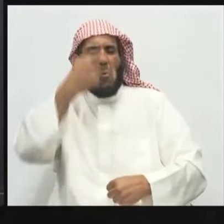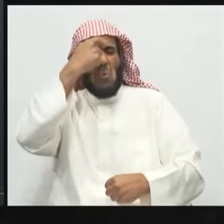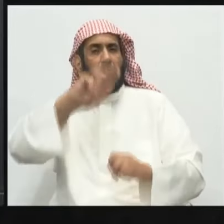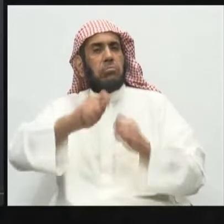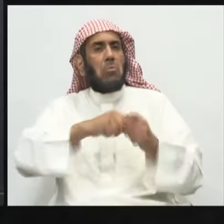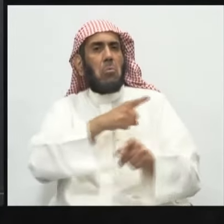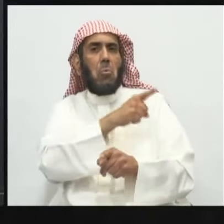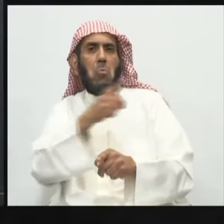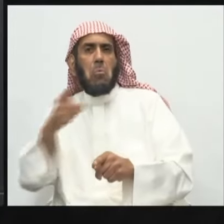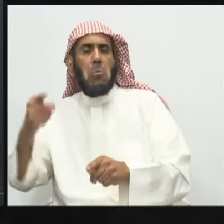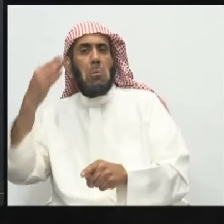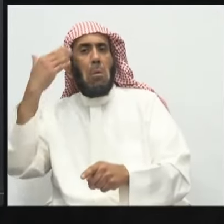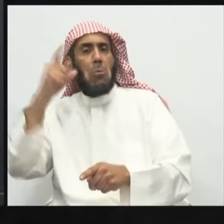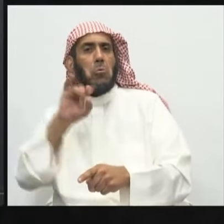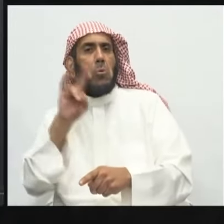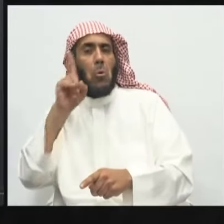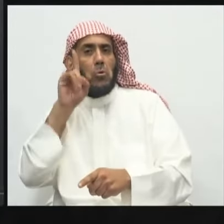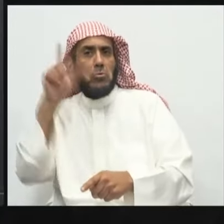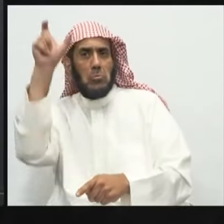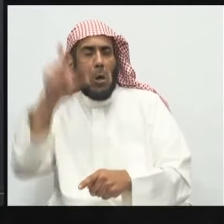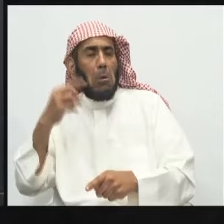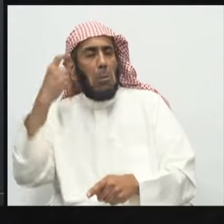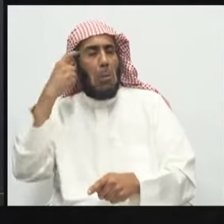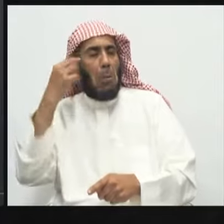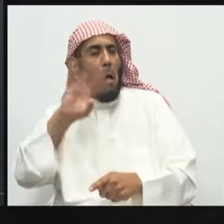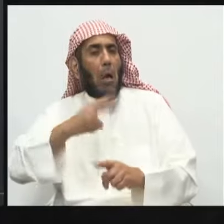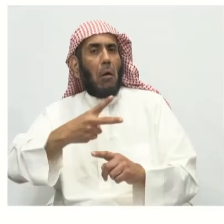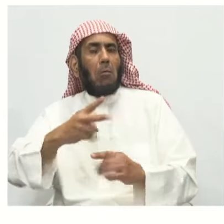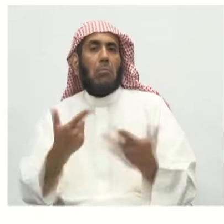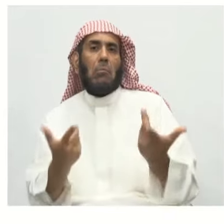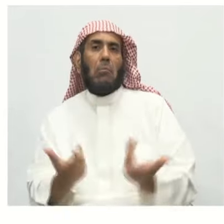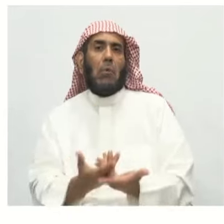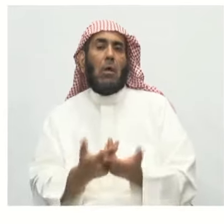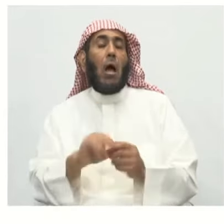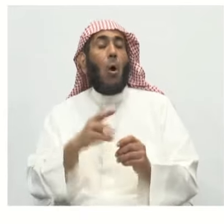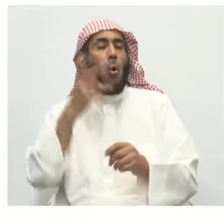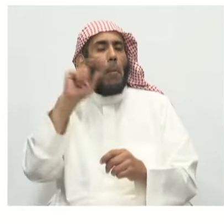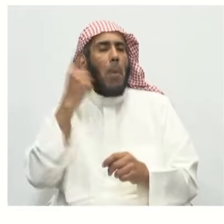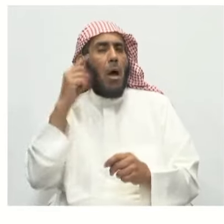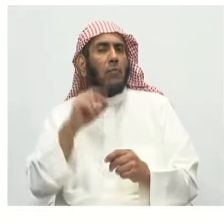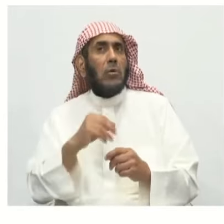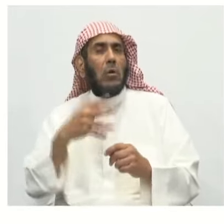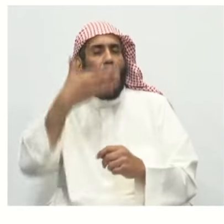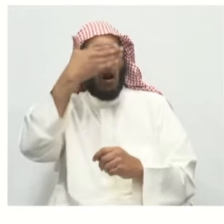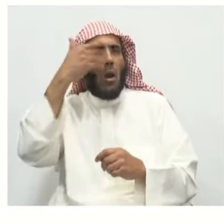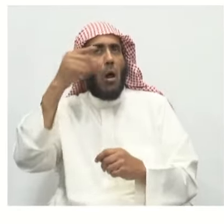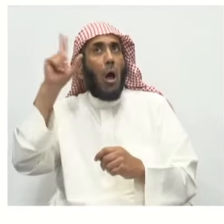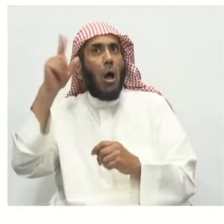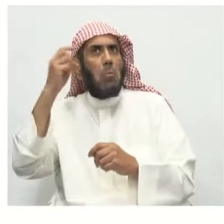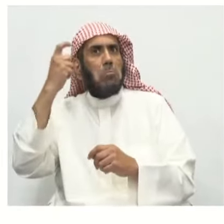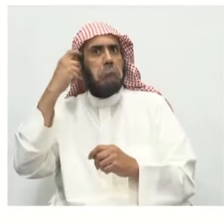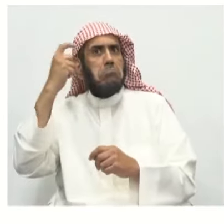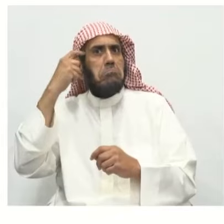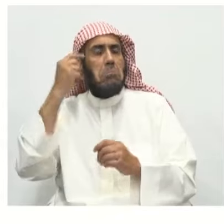يستطيع ان يشفي او ان يمرض كذلك معرفه المغيبات